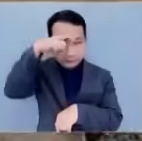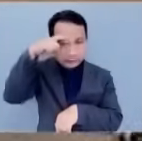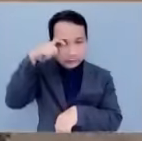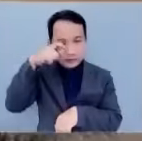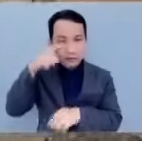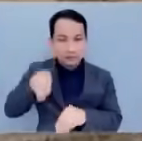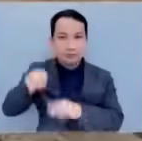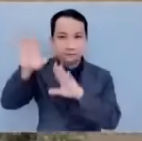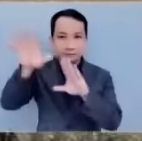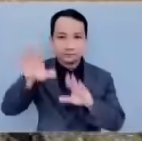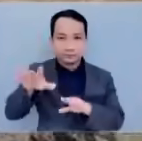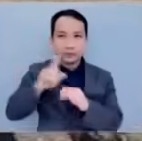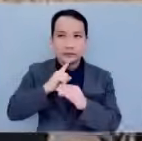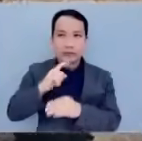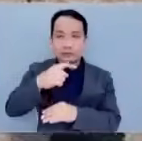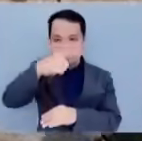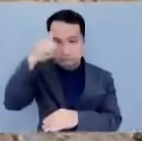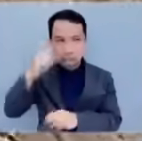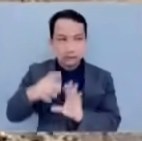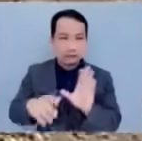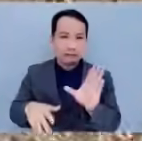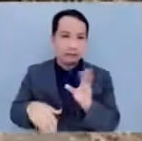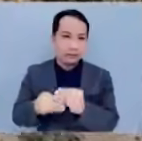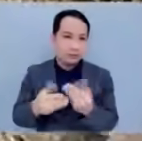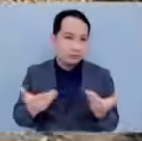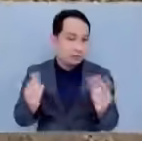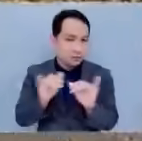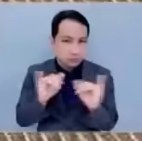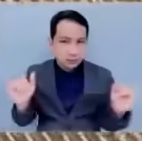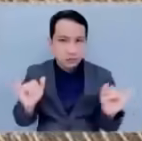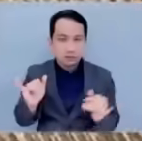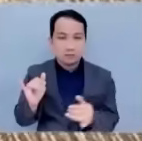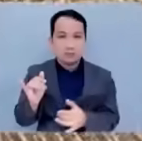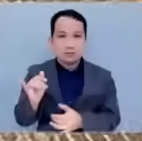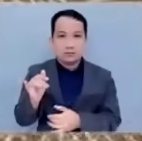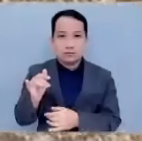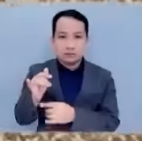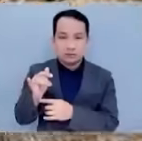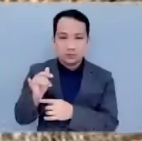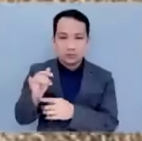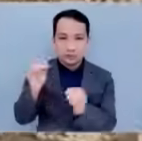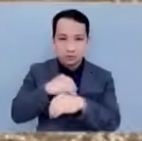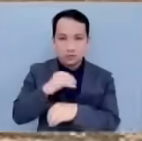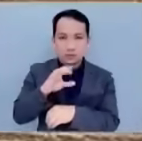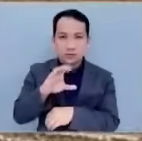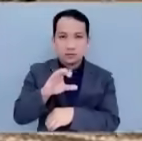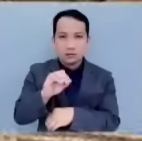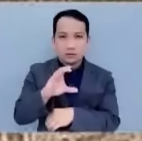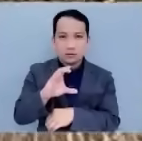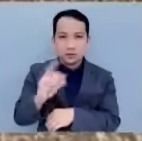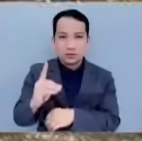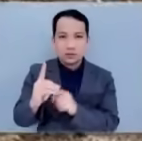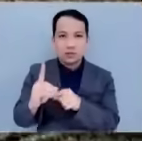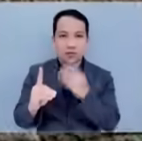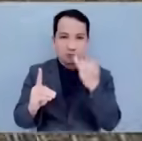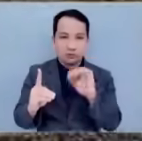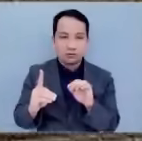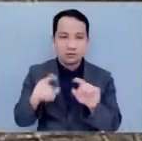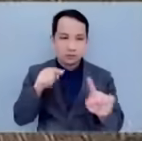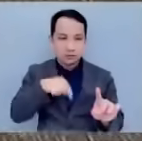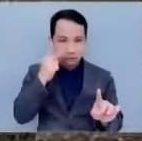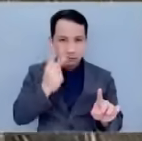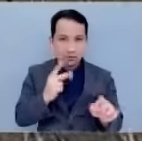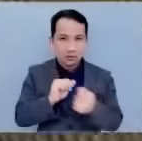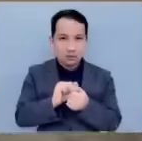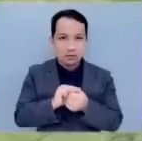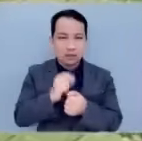bayan, natutuyo na rin. Ganitong tumambad sa aerial survey ng Office of Civil Defense itong weekend kung saan eksklusibong nakasama ang